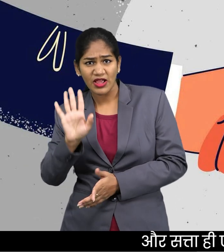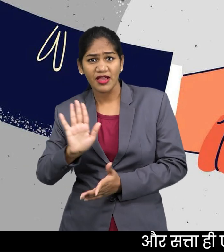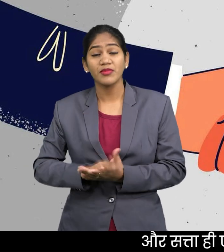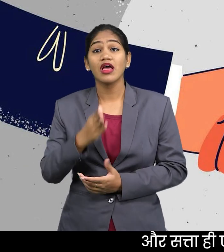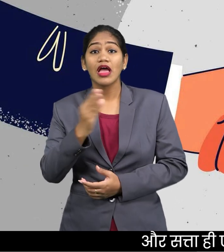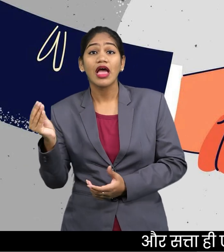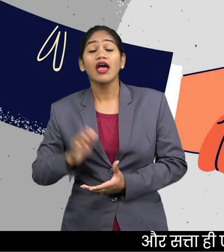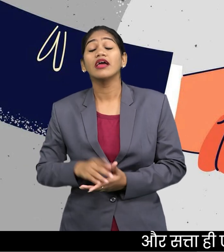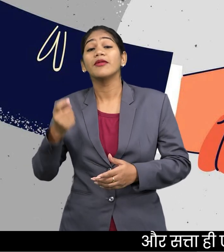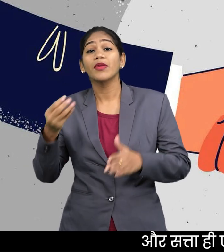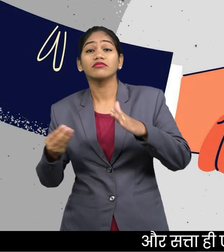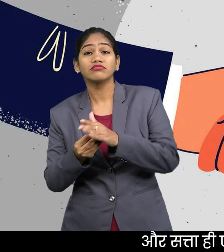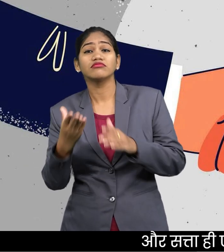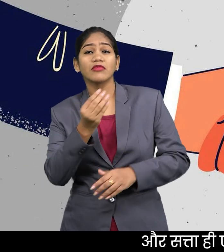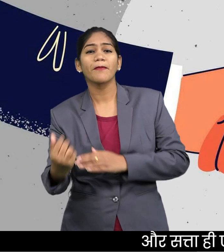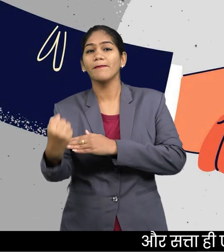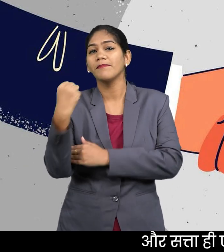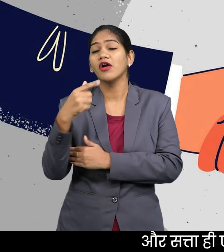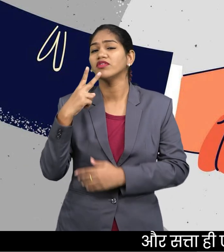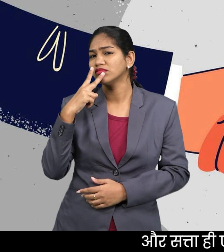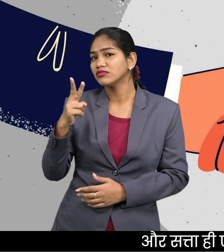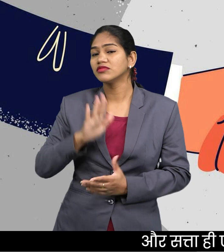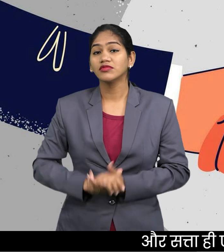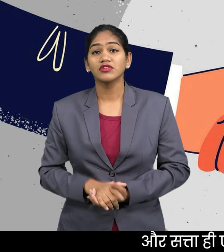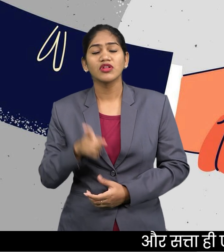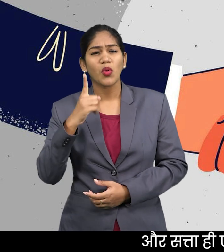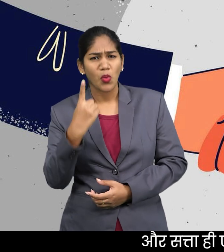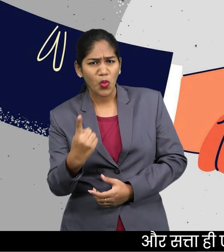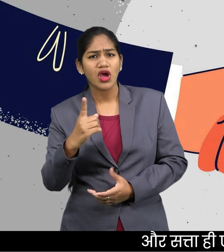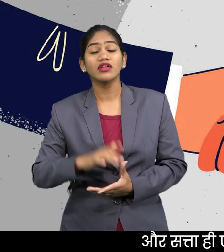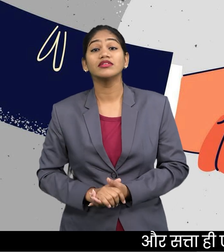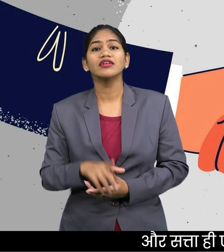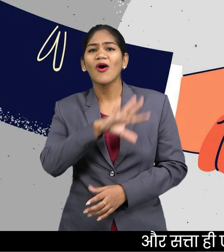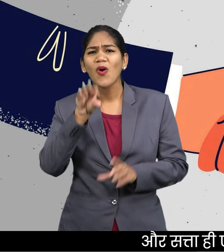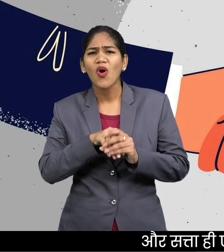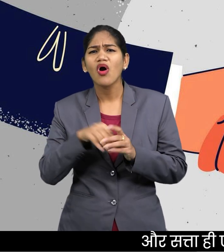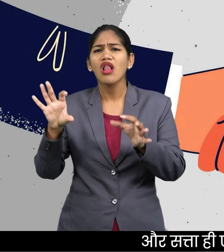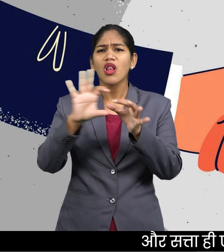और सत्ता ही एकमात्र एकजुट बल प्रतीत होती थी।